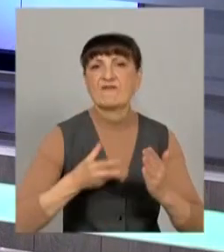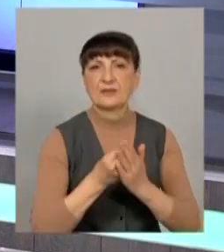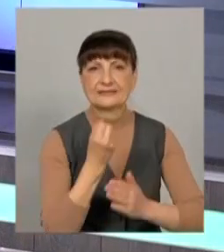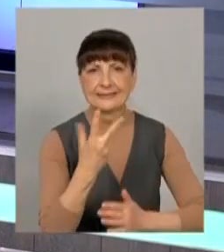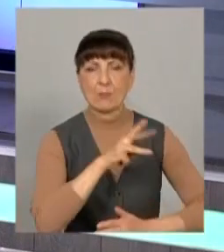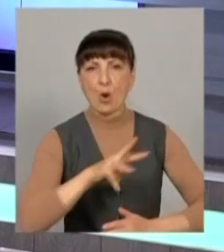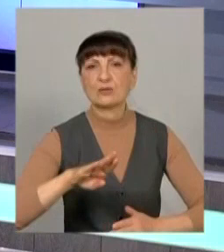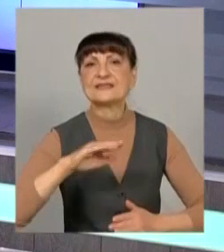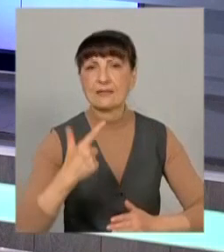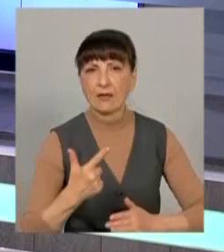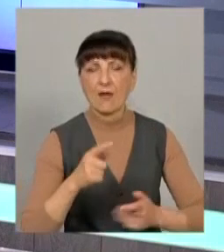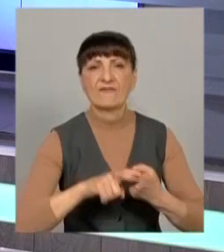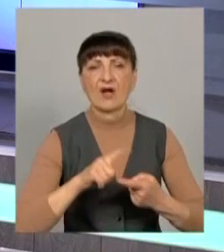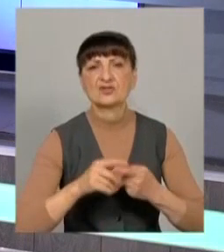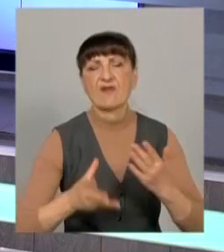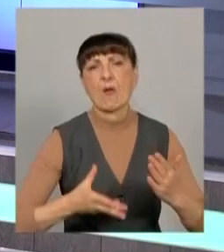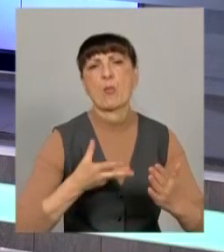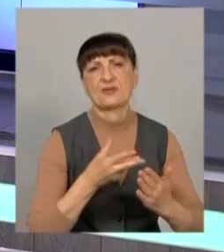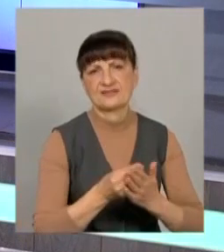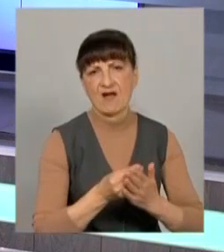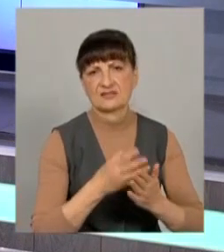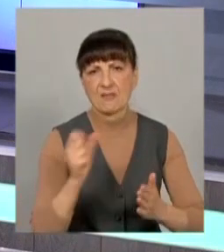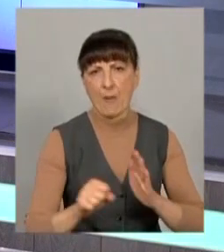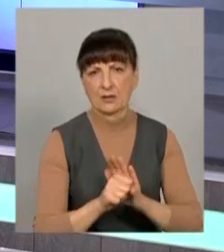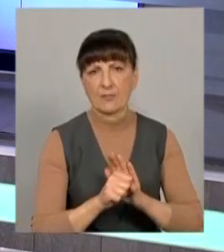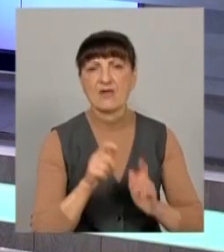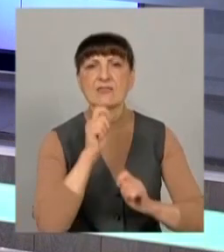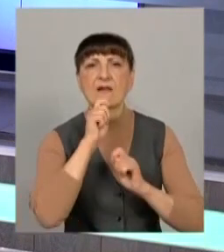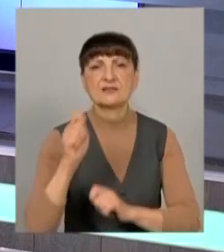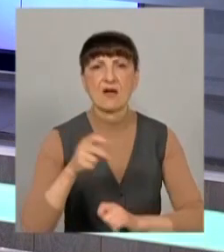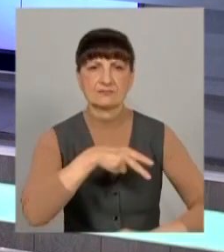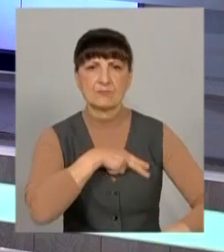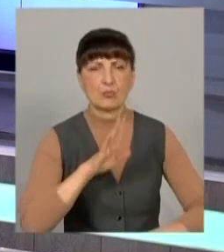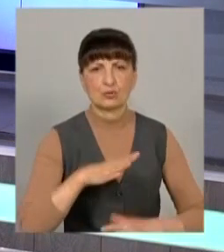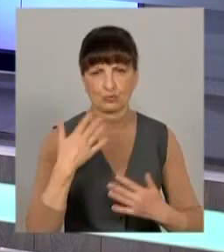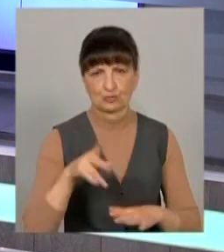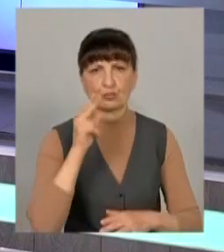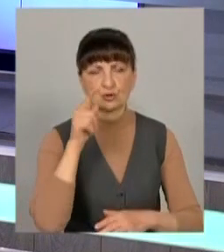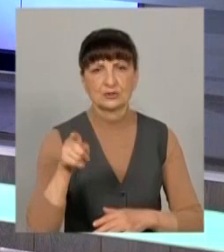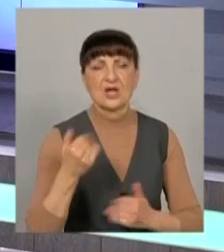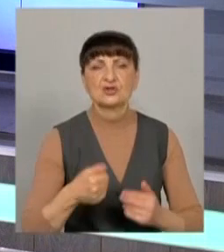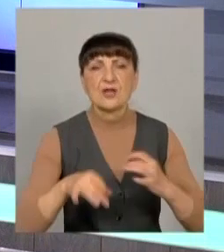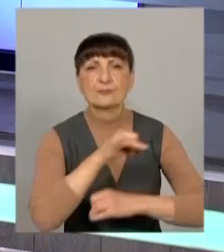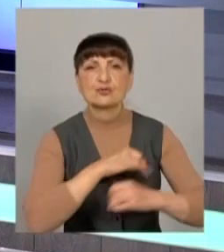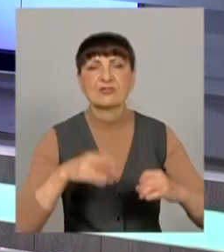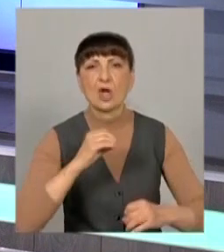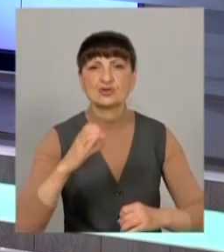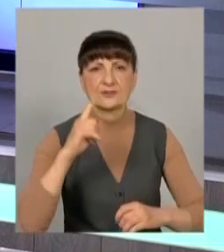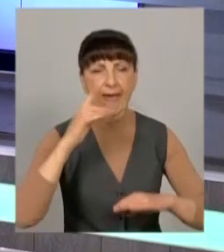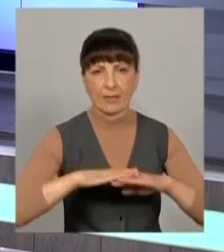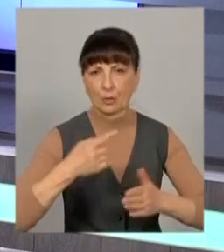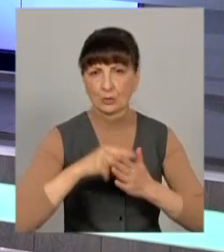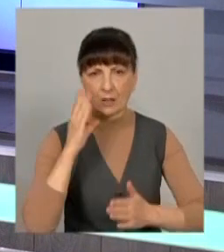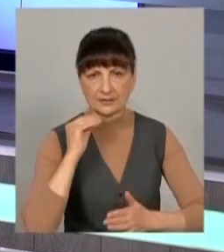13 миллионов тенге в качестве компенсации и наградят посмертно. Сейчас эти вопросы обсуждают ДЧС и акимате города. Между